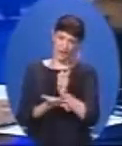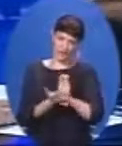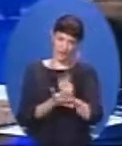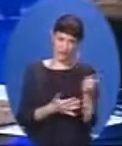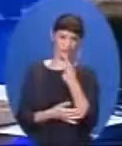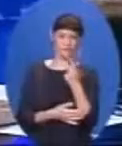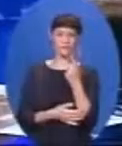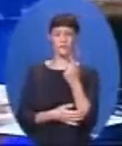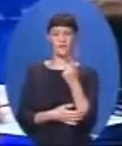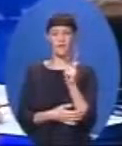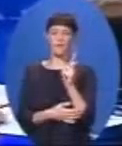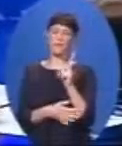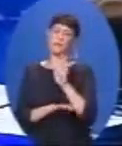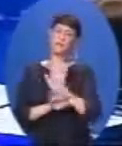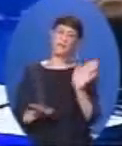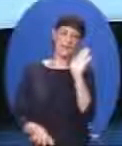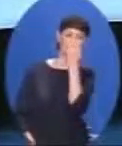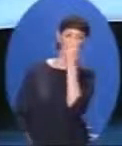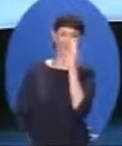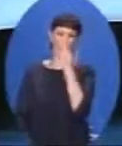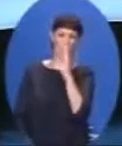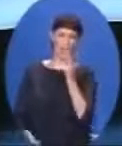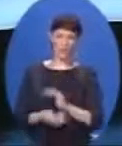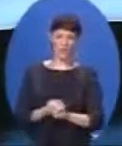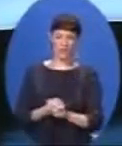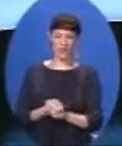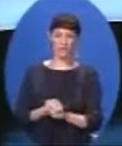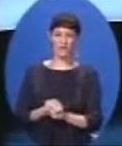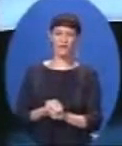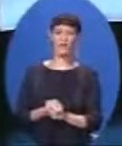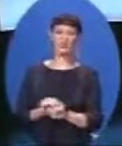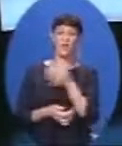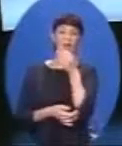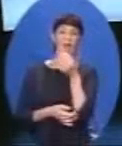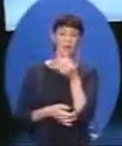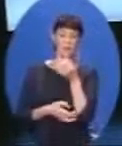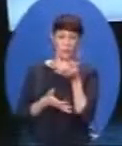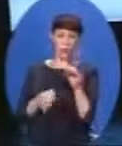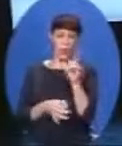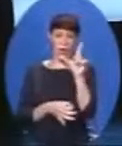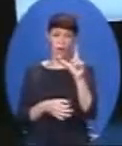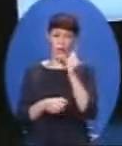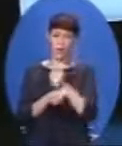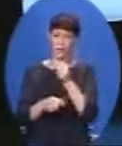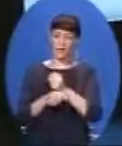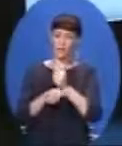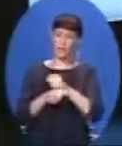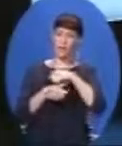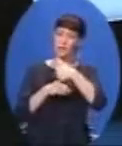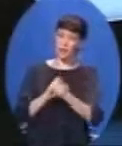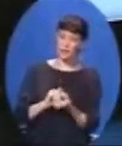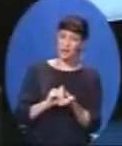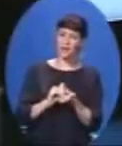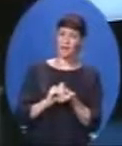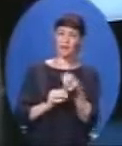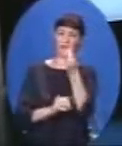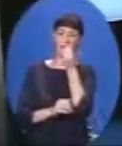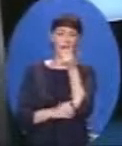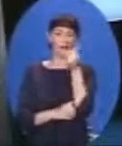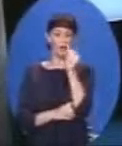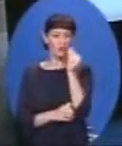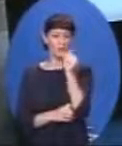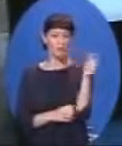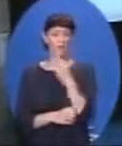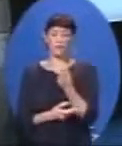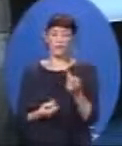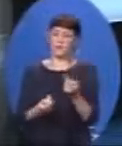לחיות. מי שצבוע זה אתה. למה צבוע? אבל רגע, מה שולה זקן בכל זאת? מגיע לה להתפרנס? בוודאי. מגיע לה לאכול ולשתות ולתת לילדיה וכולו וכולו.